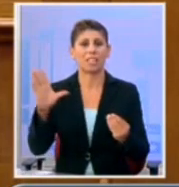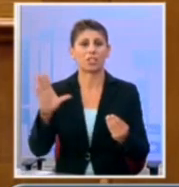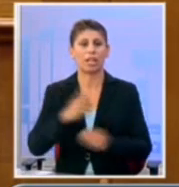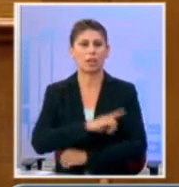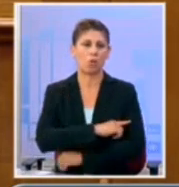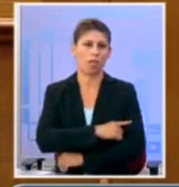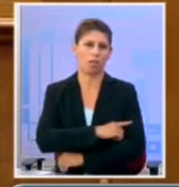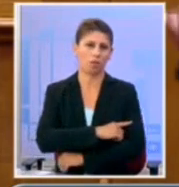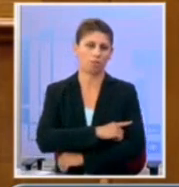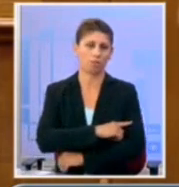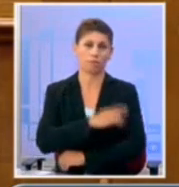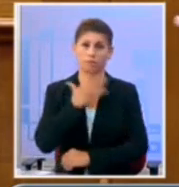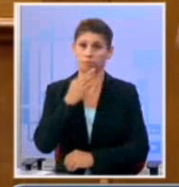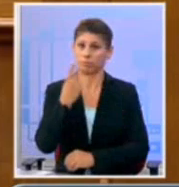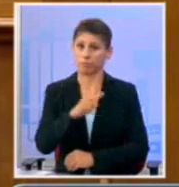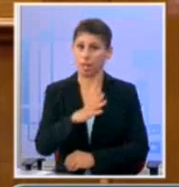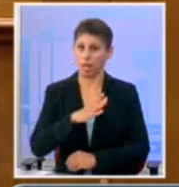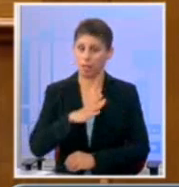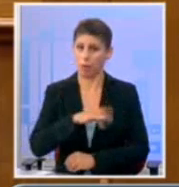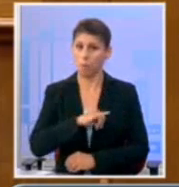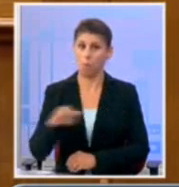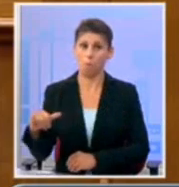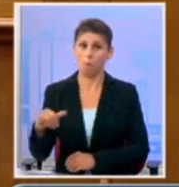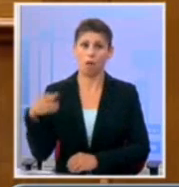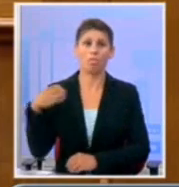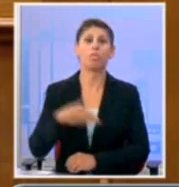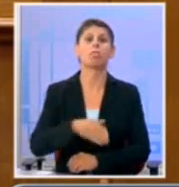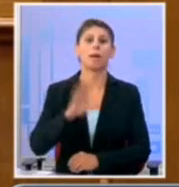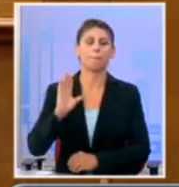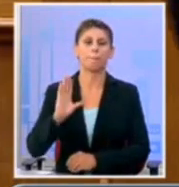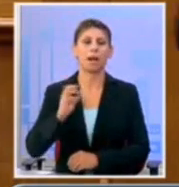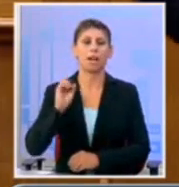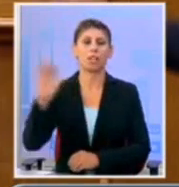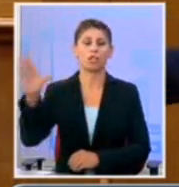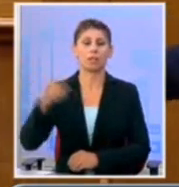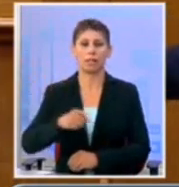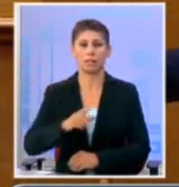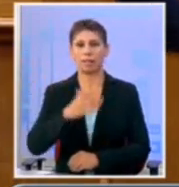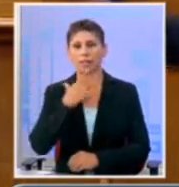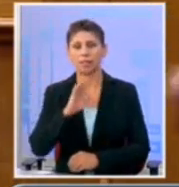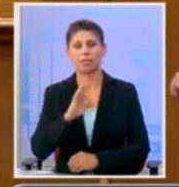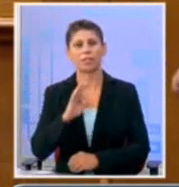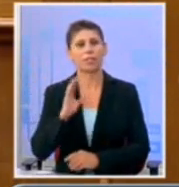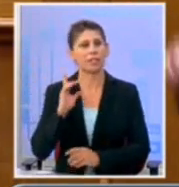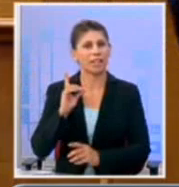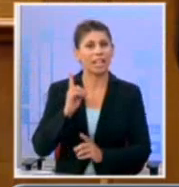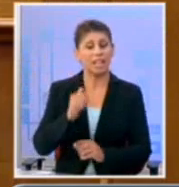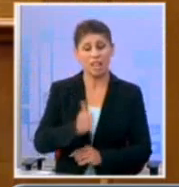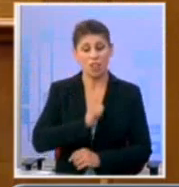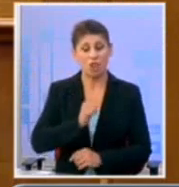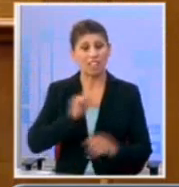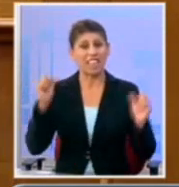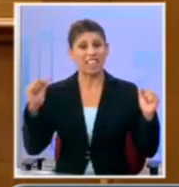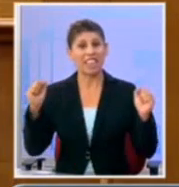γιατρία. Και επειδή οι δικοί σας άνθρωποι ποτέ δεν πάνε στα εξωτερικά γιατρία, γιατί πάνε στην ιδιωτική υγεία, δεν